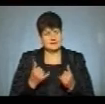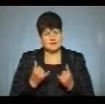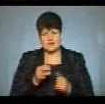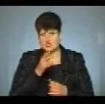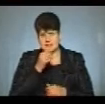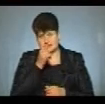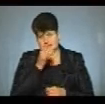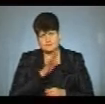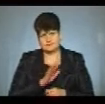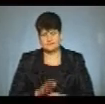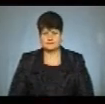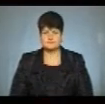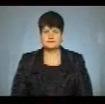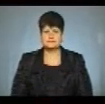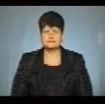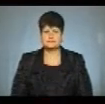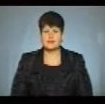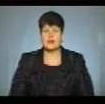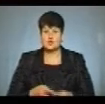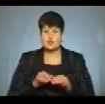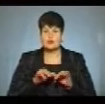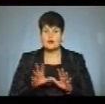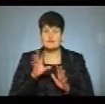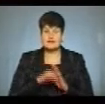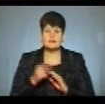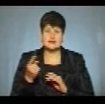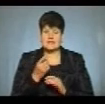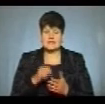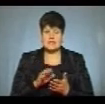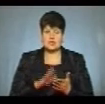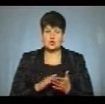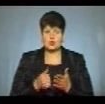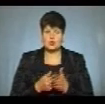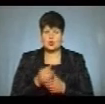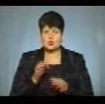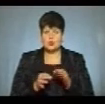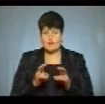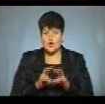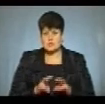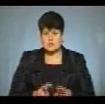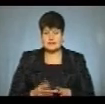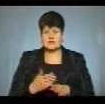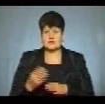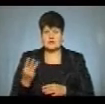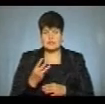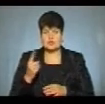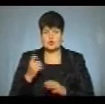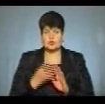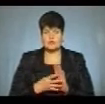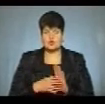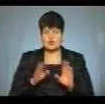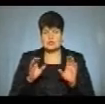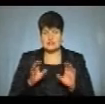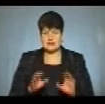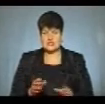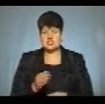немає можливості. Цю подію внесли до єдиного реєстру досудових розслідувань за частиною 3 статті 190 Кримінального кодексу